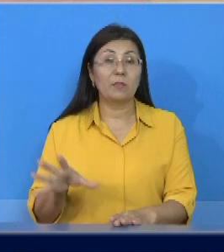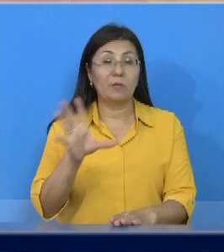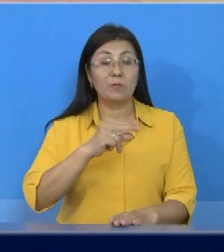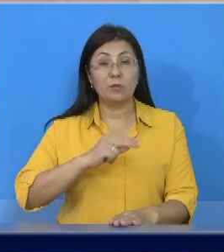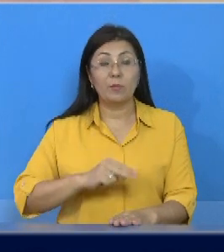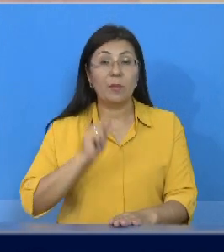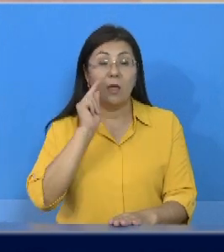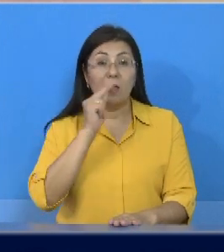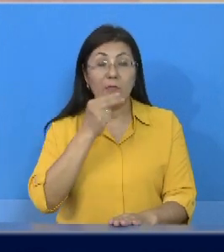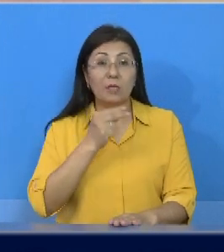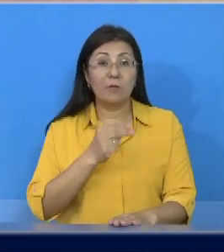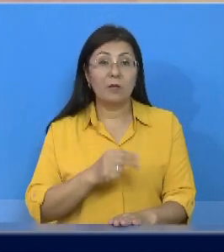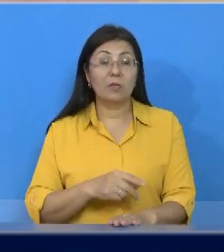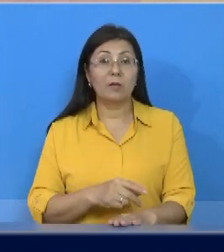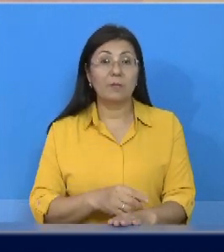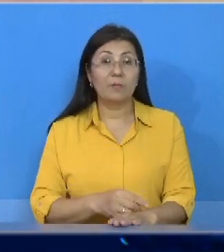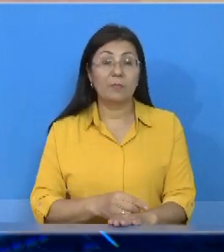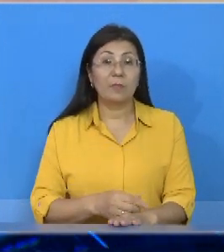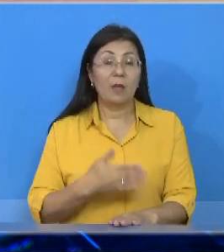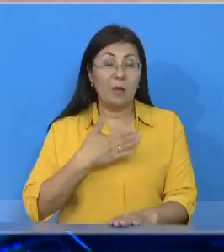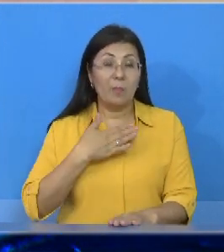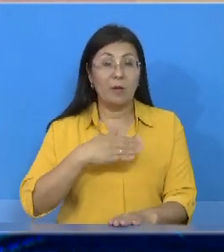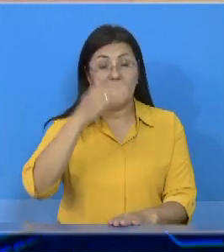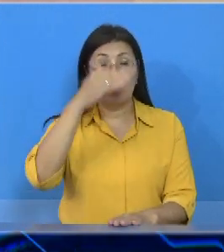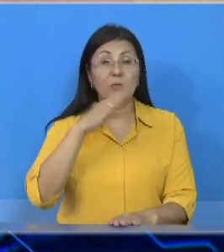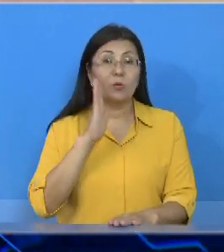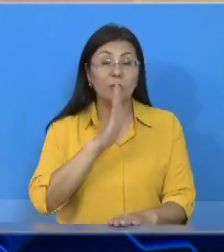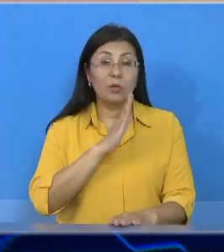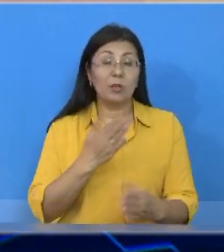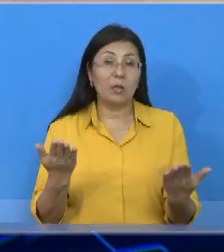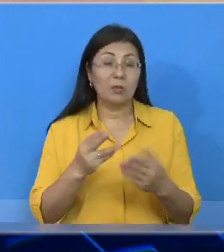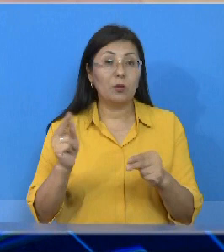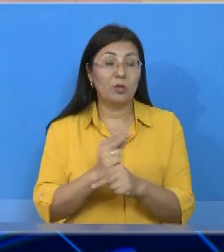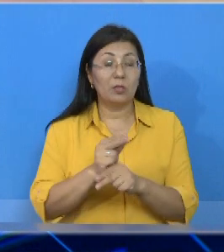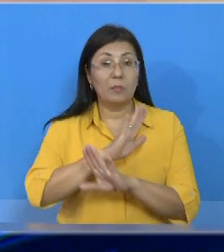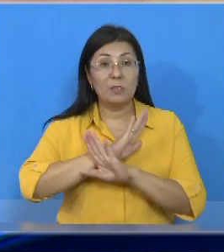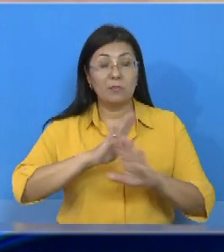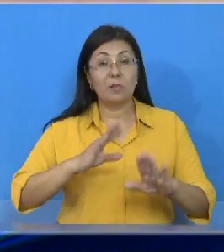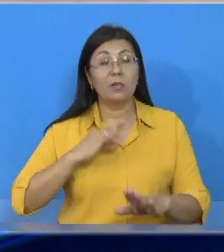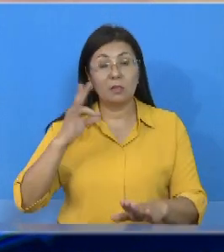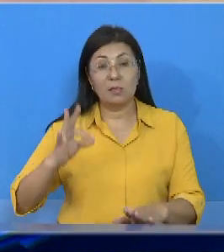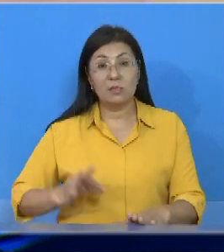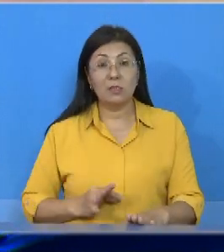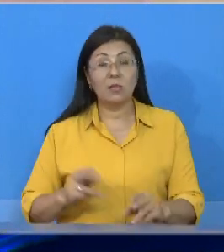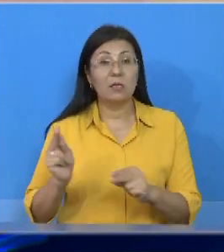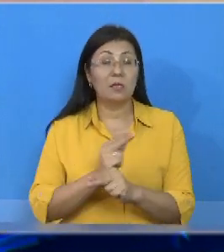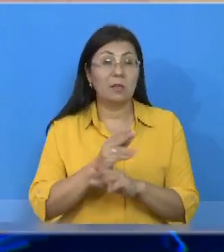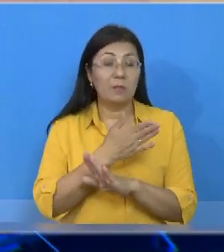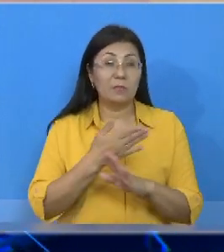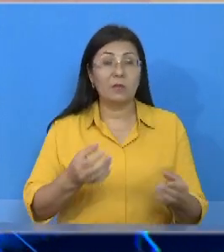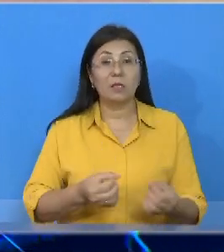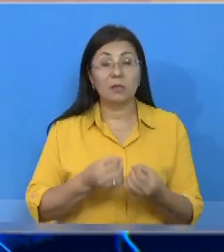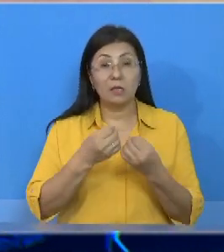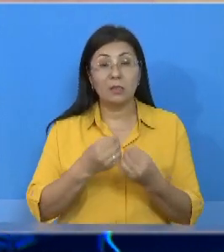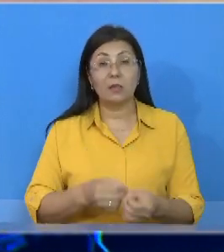виновата, конечно, в первую очередь мама, которая не воспитала сына достойно, не воспитала правильно